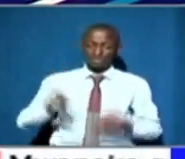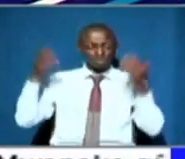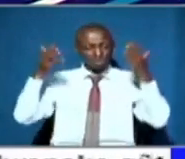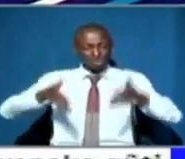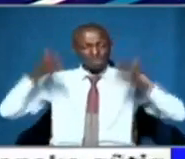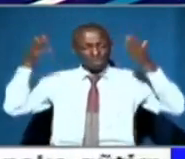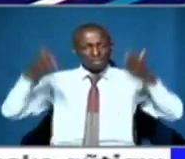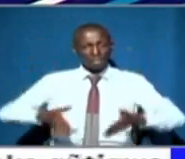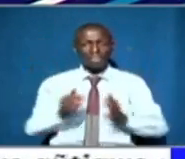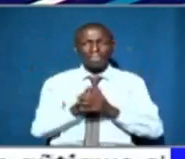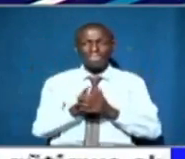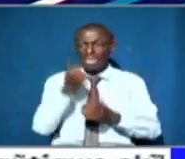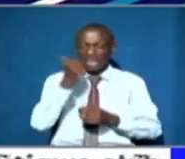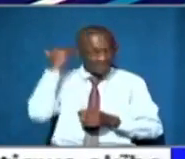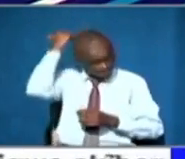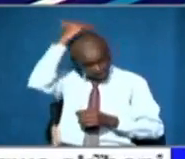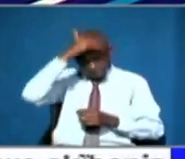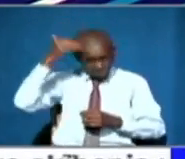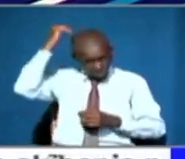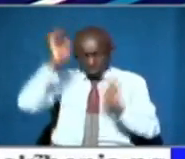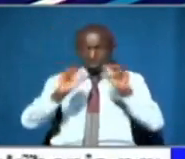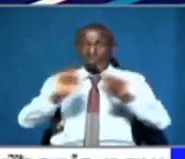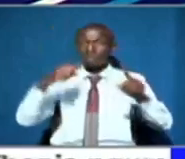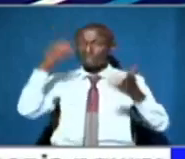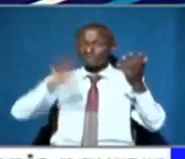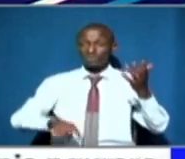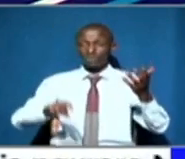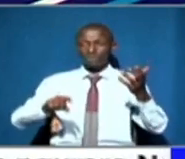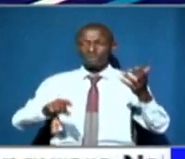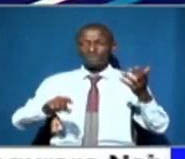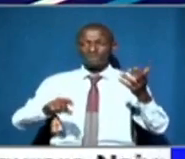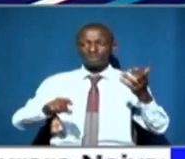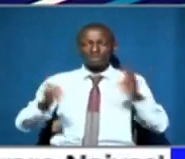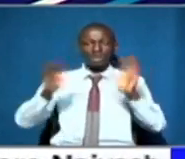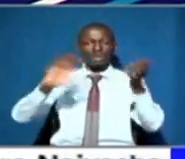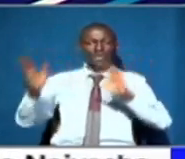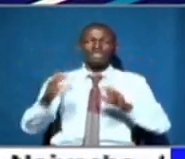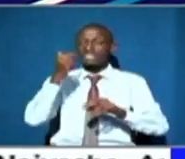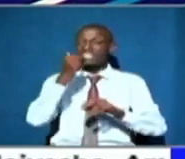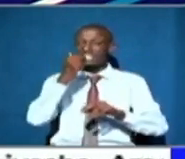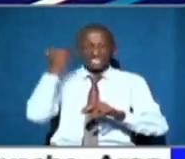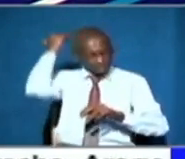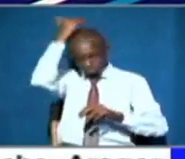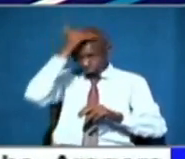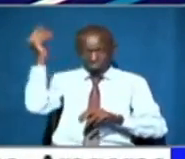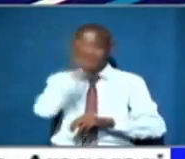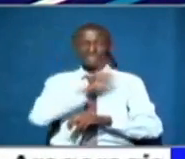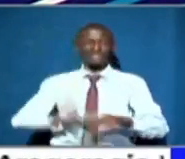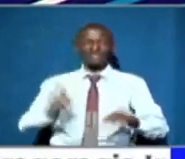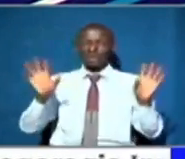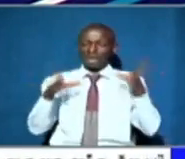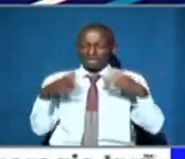no akoro ta na kiremba I no arenda kuga atiriri ni embrace te witikio witu wa kũrinũ na to wa kũrinũ ni embrace